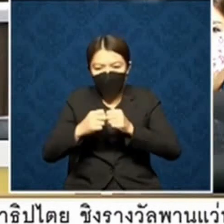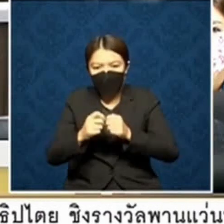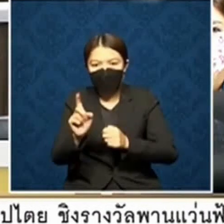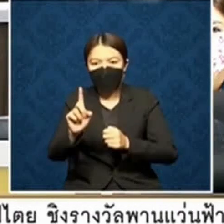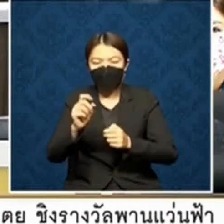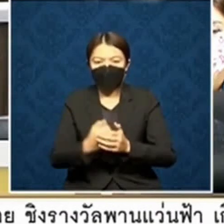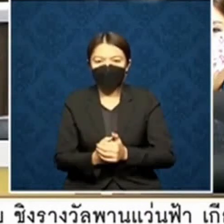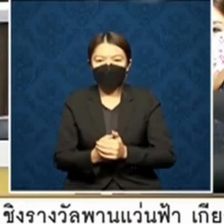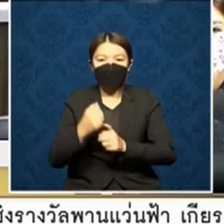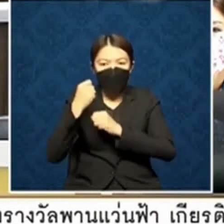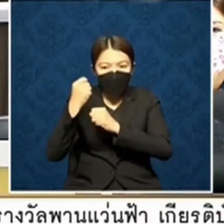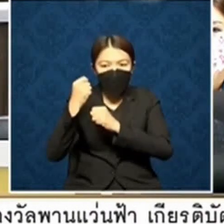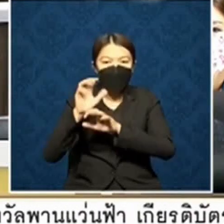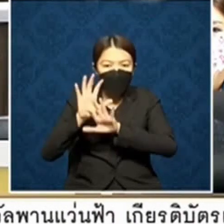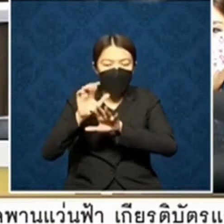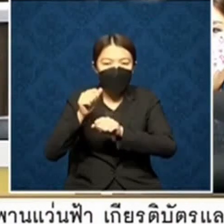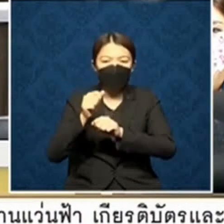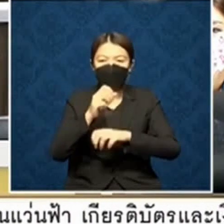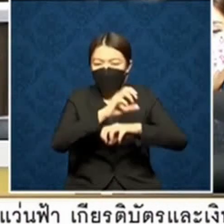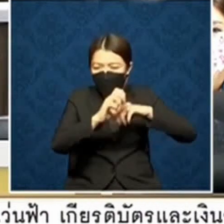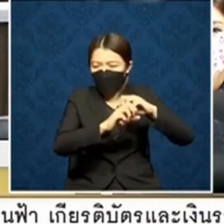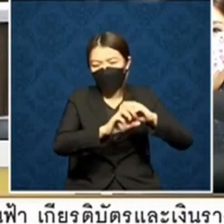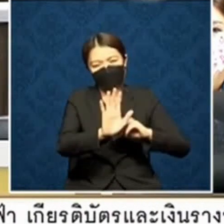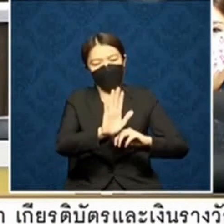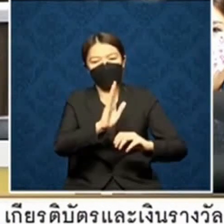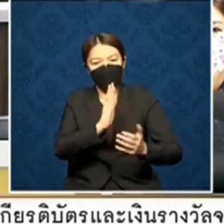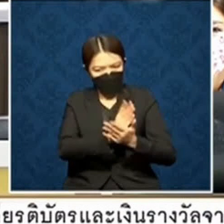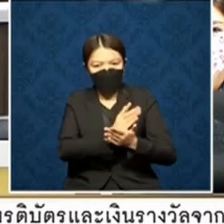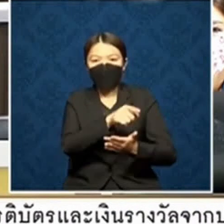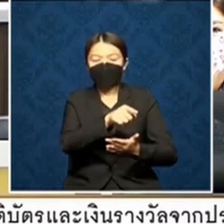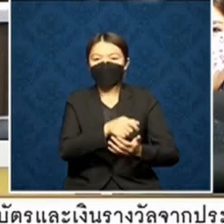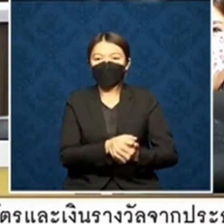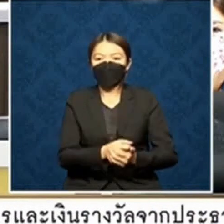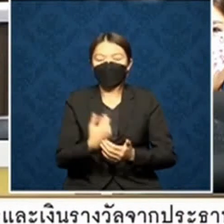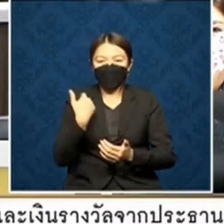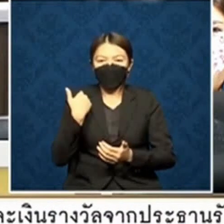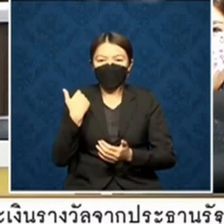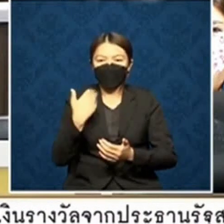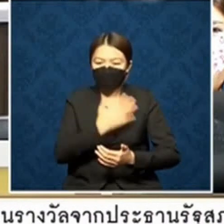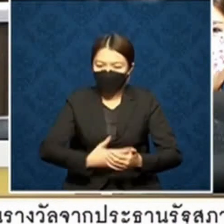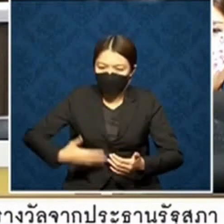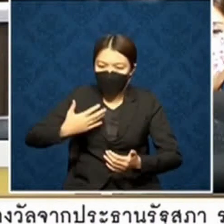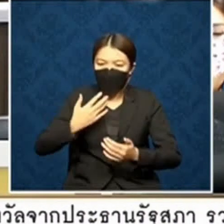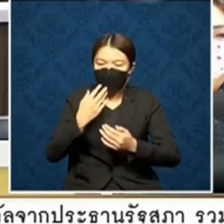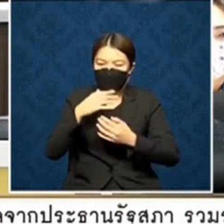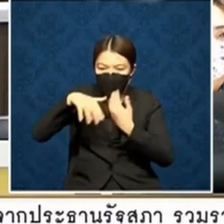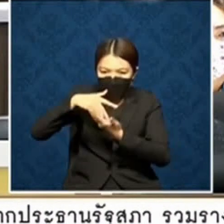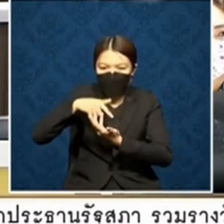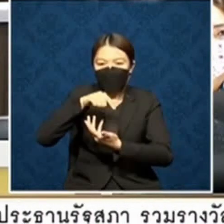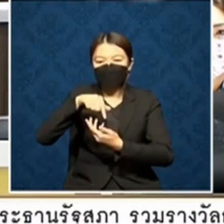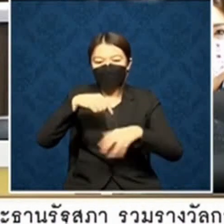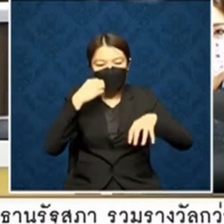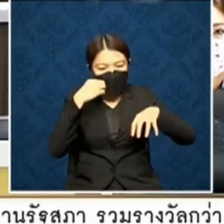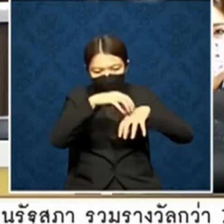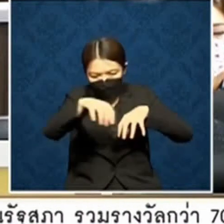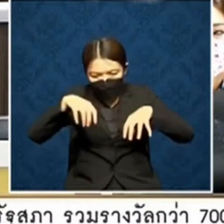การประท้วงคัดค้านการทำเหมืองหรือว่าจะเป็นปัญหาในเรื่องสุขภาพอนามัยของพี่น้องประชาชนบริเวณโดยรอ